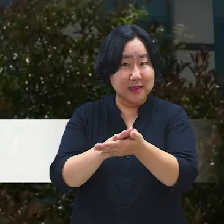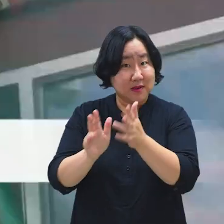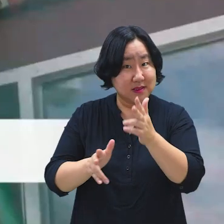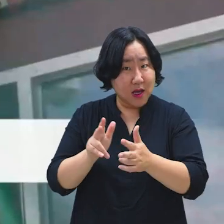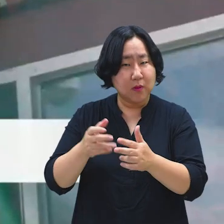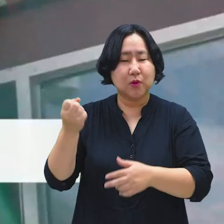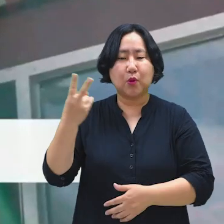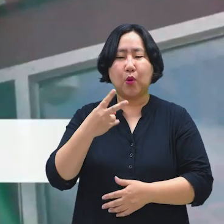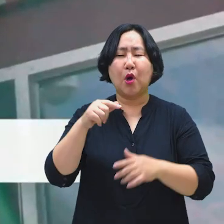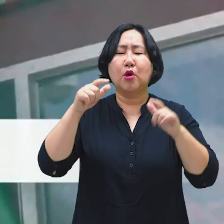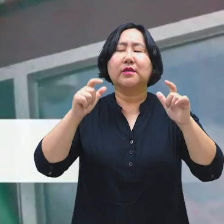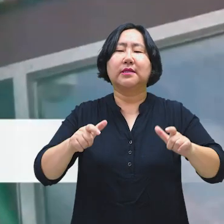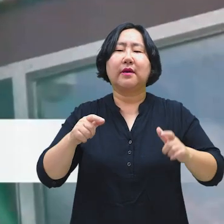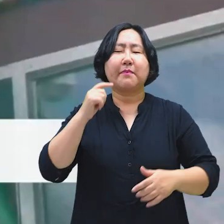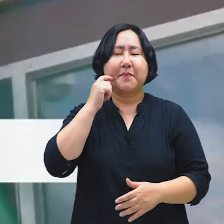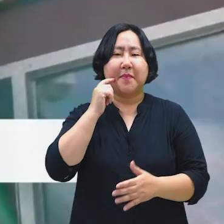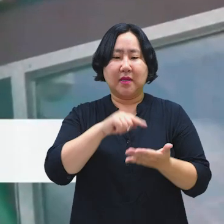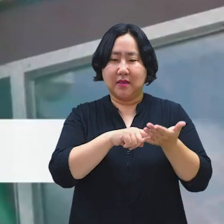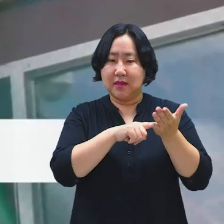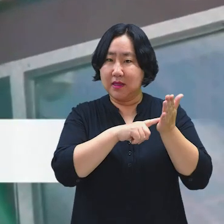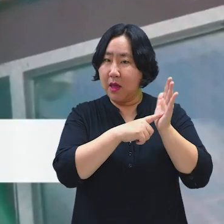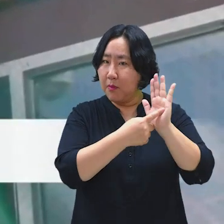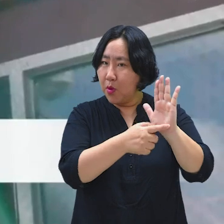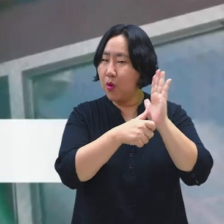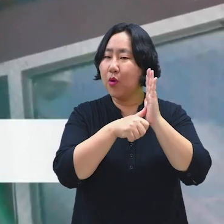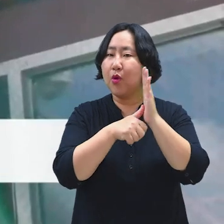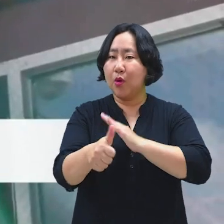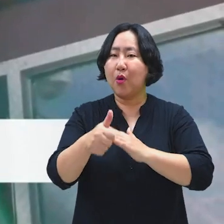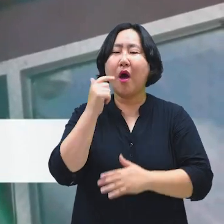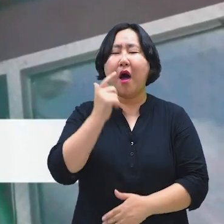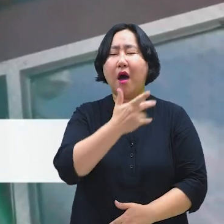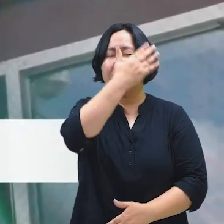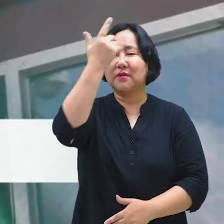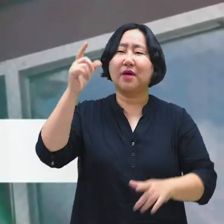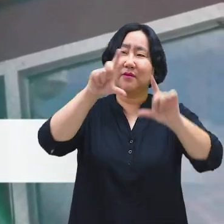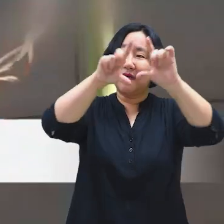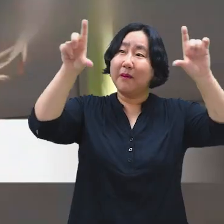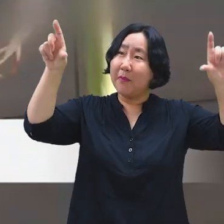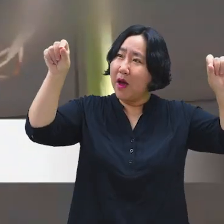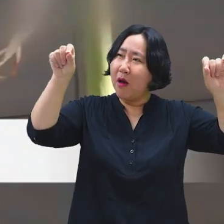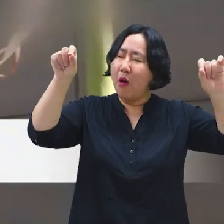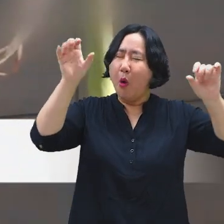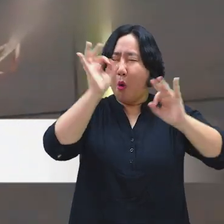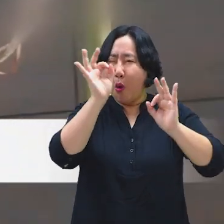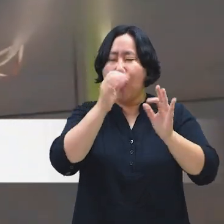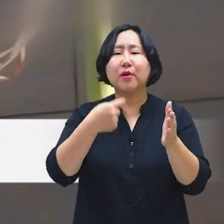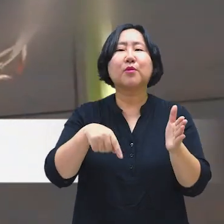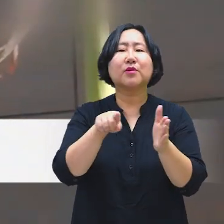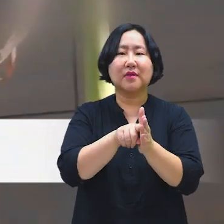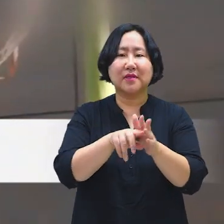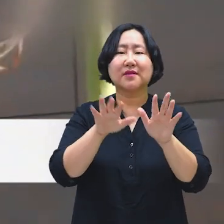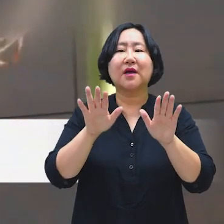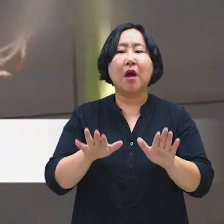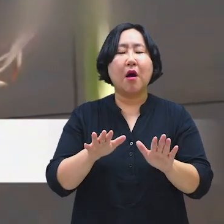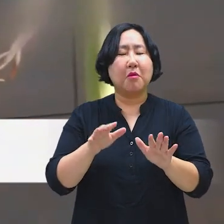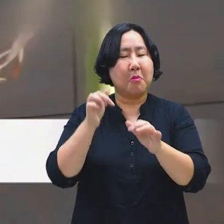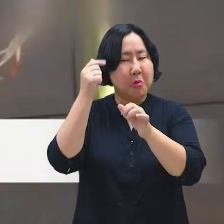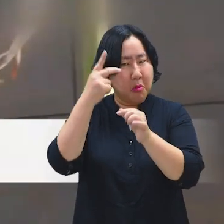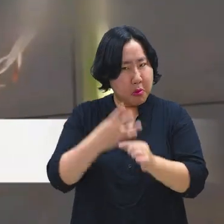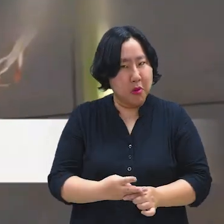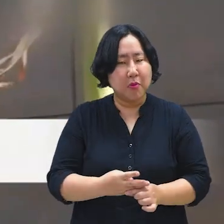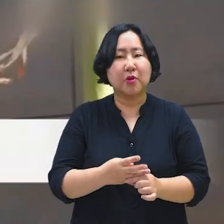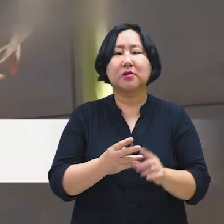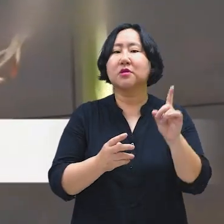함께 지역을 대표하는 아름다운 간판을 찾기 위해 공모전을 해마다 진행하고 있습니다 오는